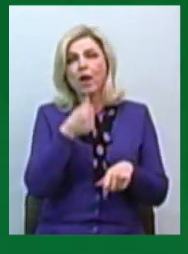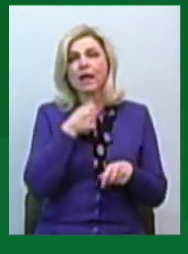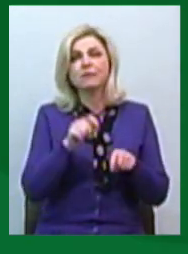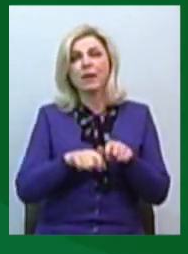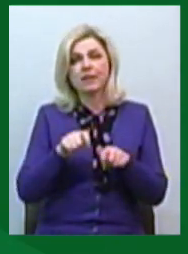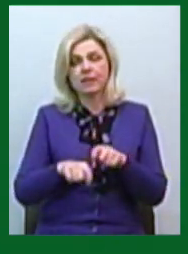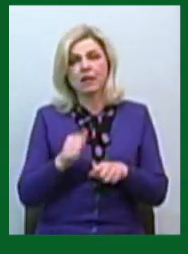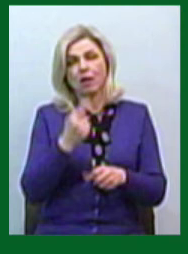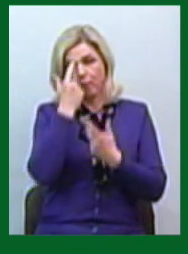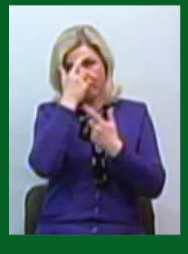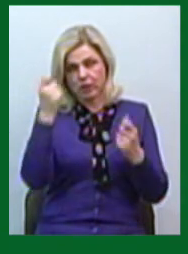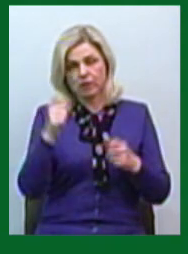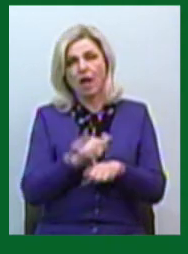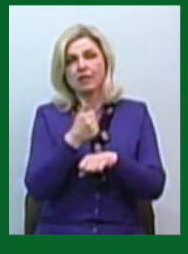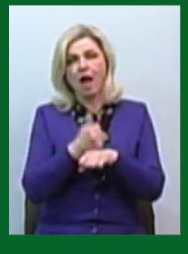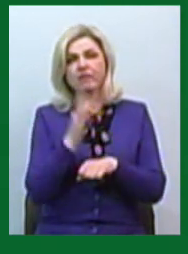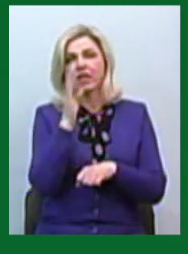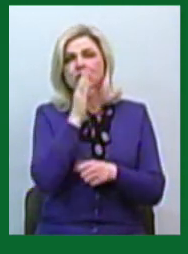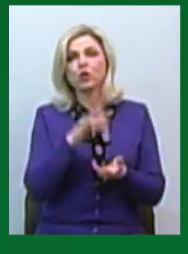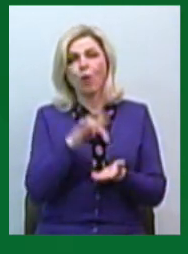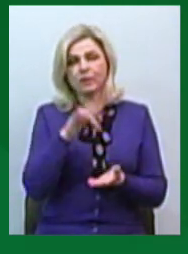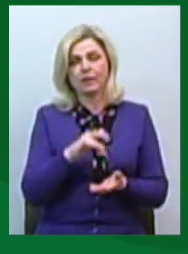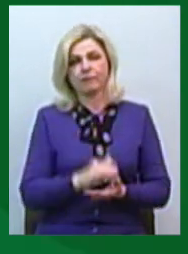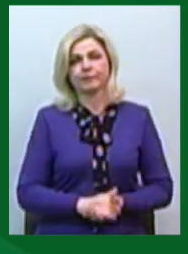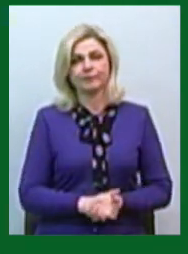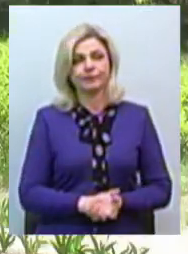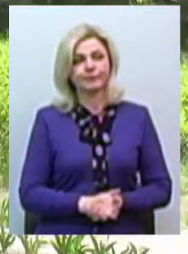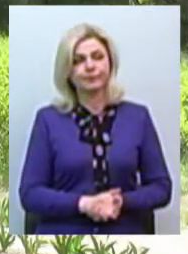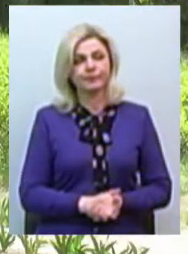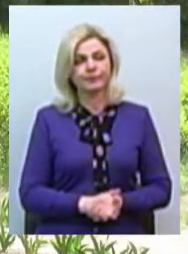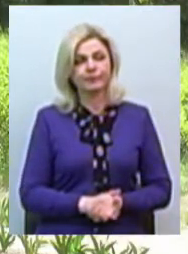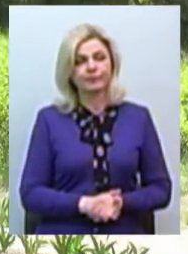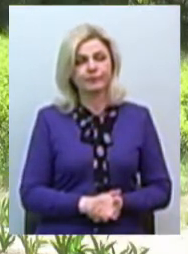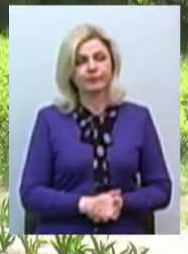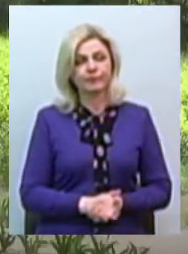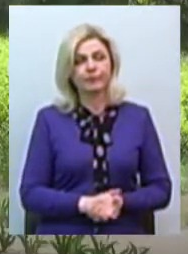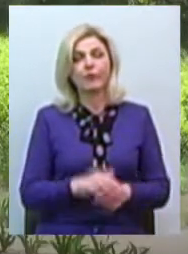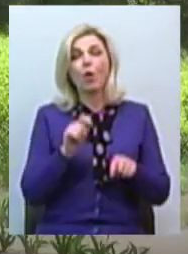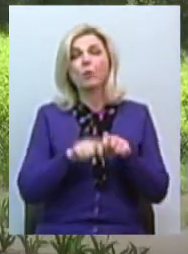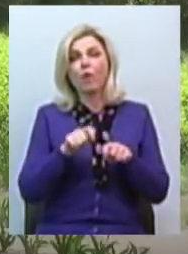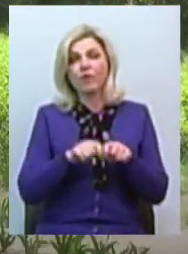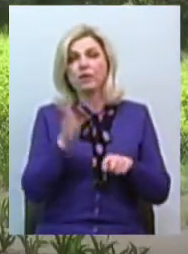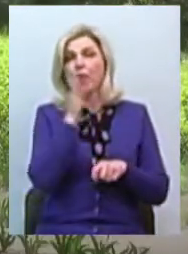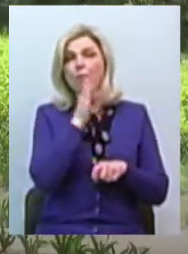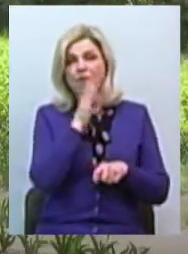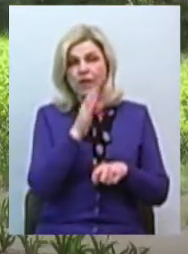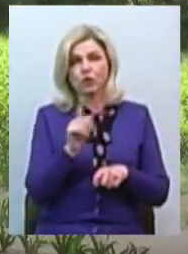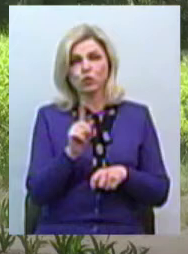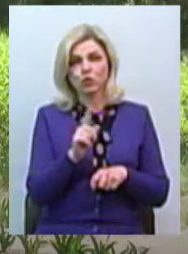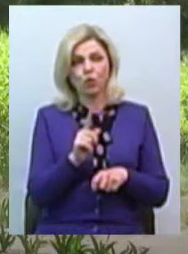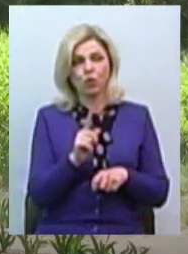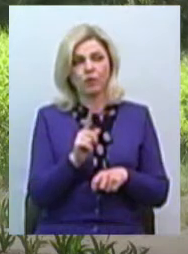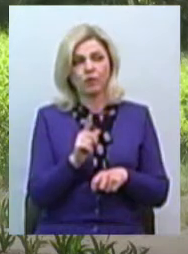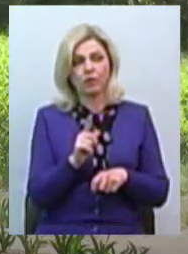повідомив провідний синоптик Миколаївського гідромедцентру Роман Мурмило. Перевірка забруднення повітря, власне, як і